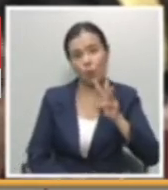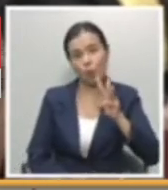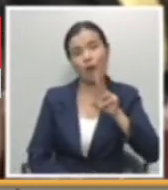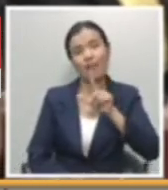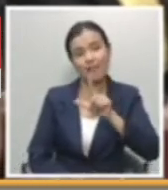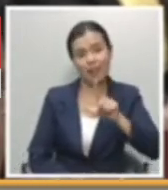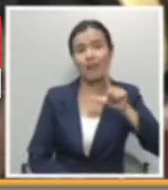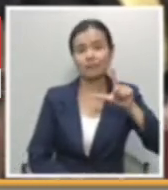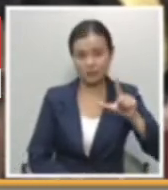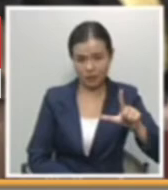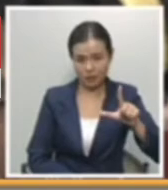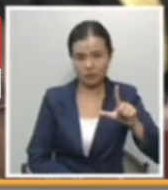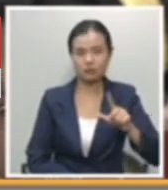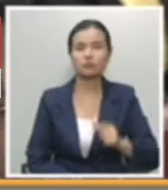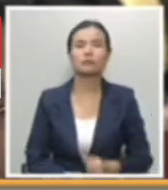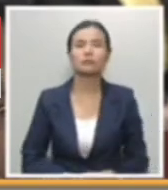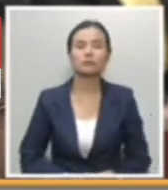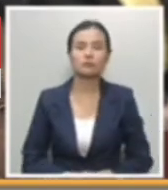ล้านบาทนะ